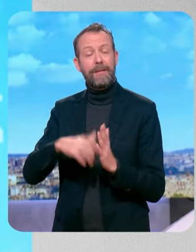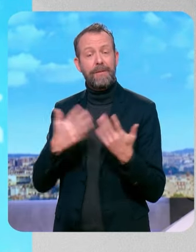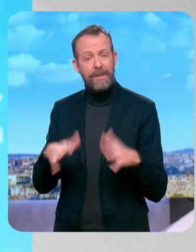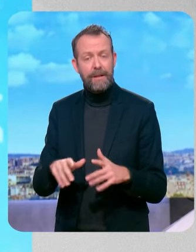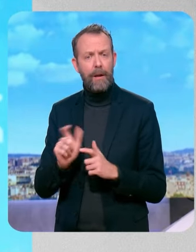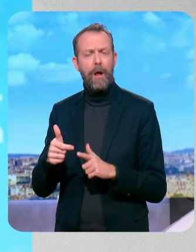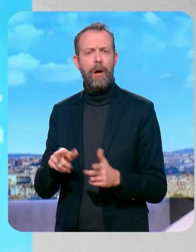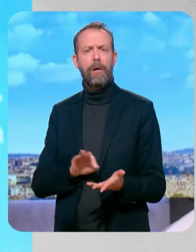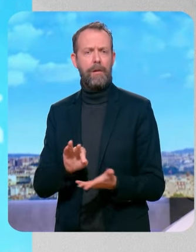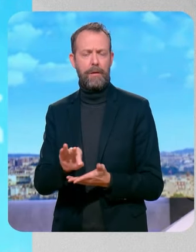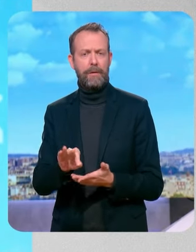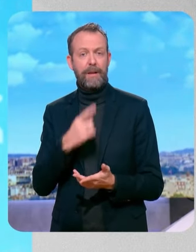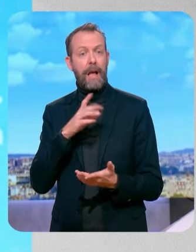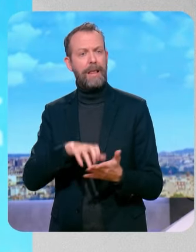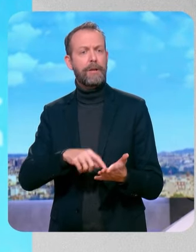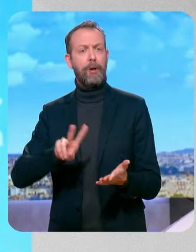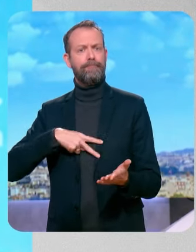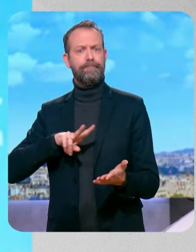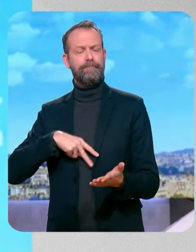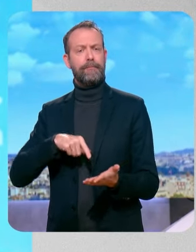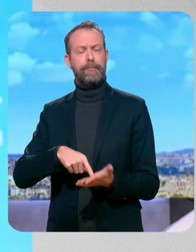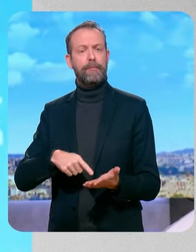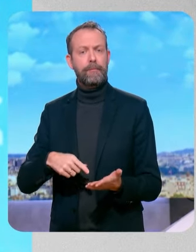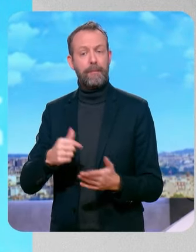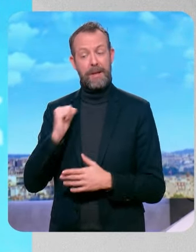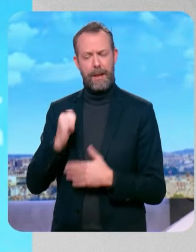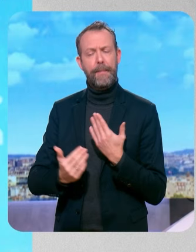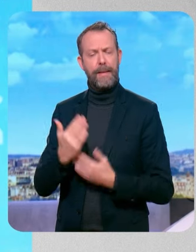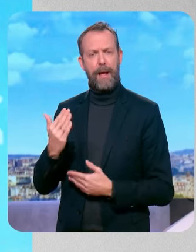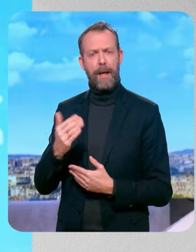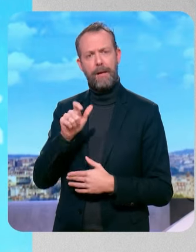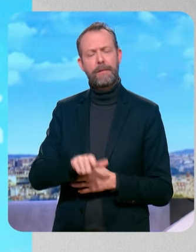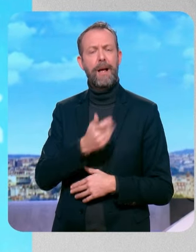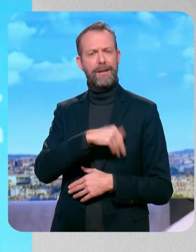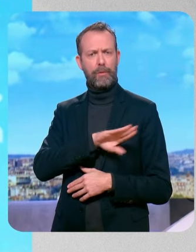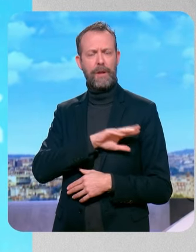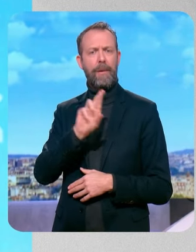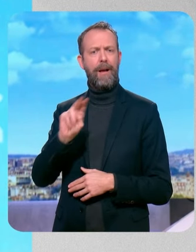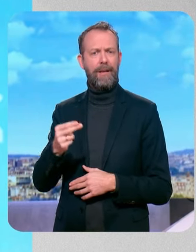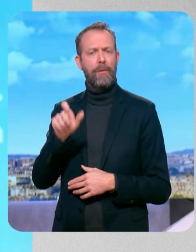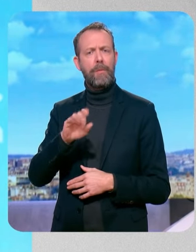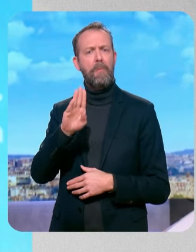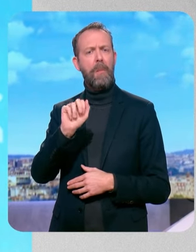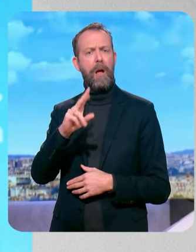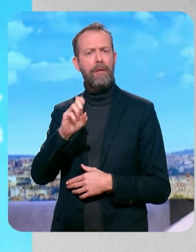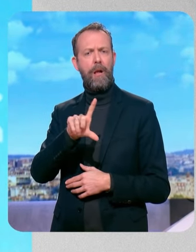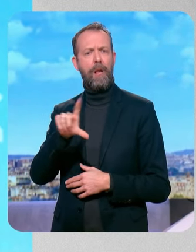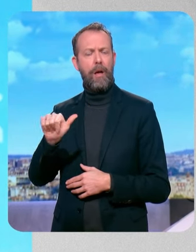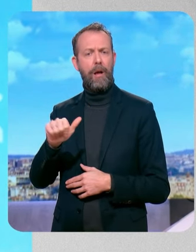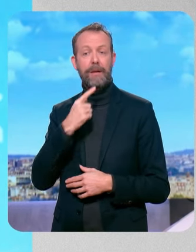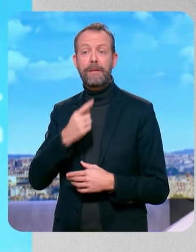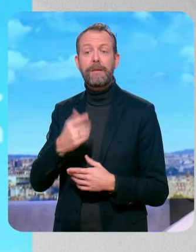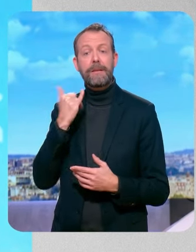fait une manœuvre en disant « ce texte est le nôtre ». Hier matin, le responsable du Front National, Monsieur Bardella, disait « s'il